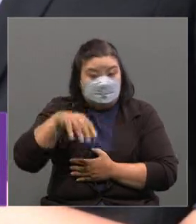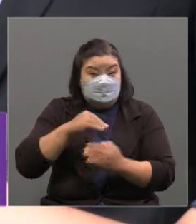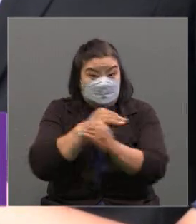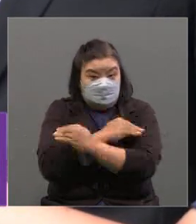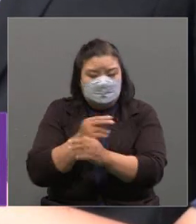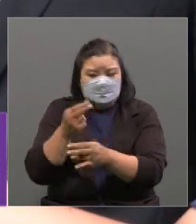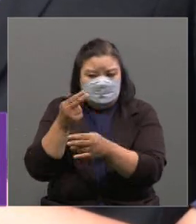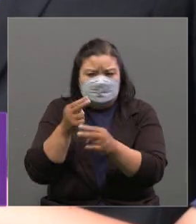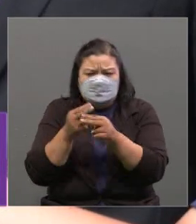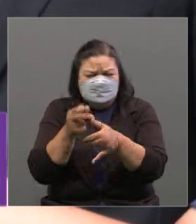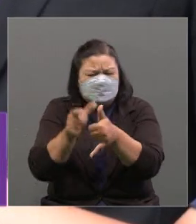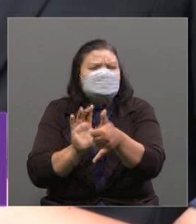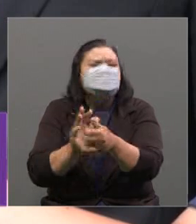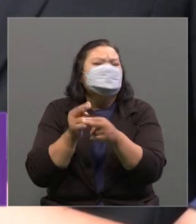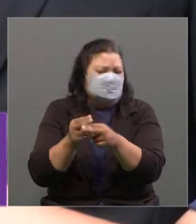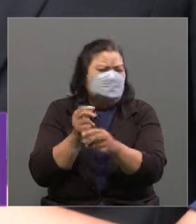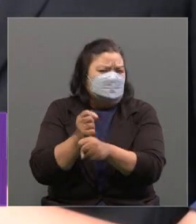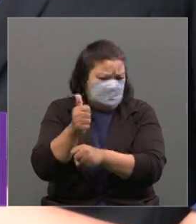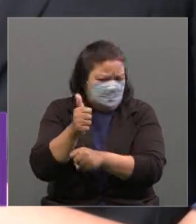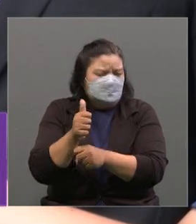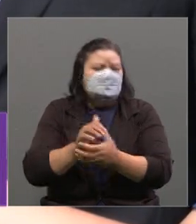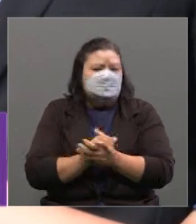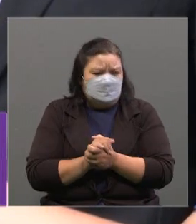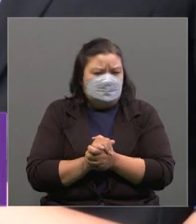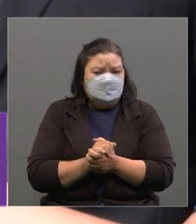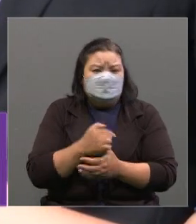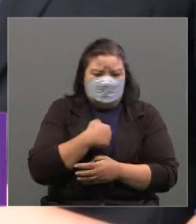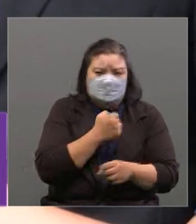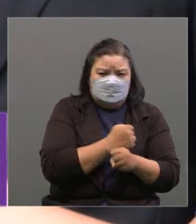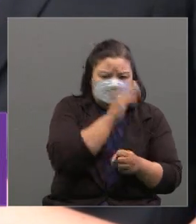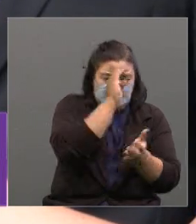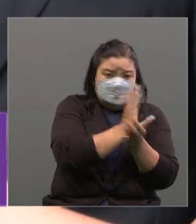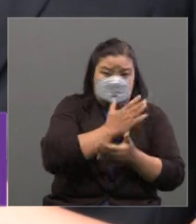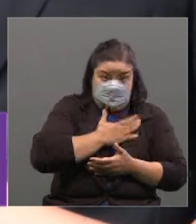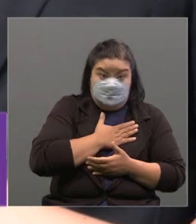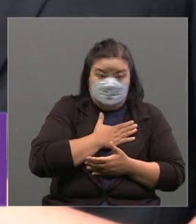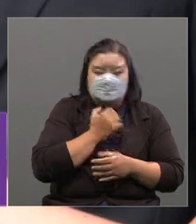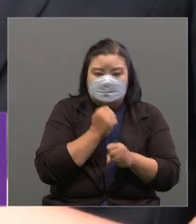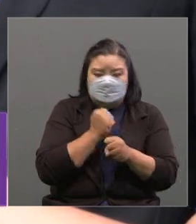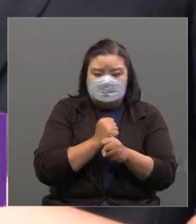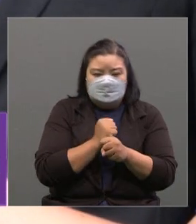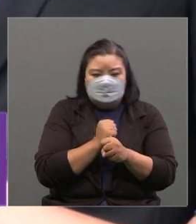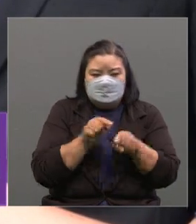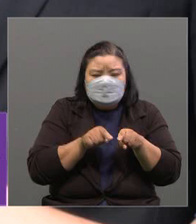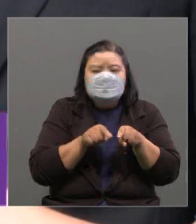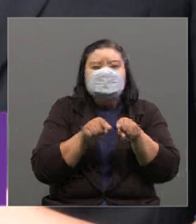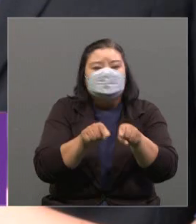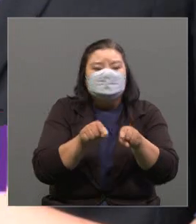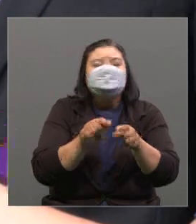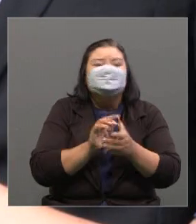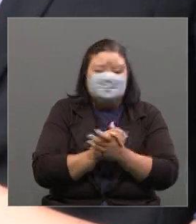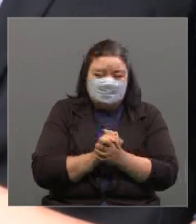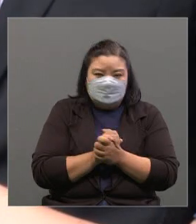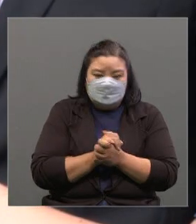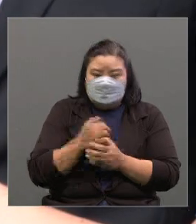นี่ยเขาลงได้เองอยู่แล้วเพราะฉะนั้นเนี่ยเราก็คู่ขนานกันไม่ซ้ำซ้อนนะครับตอนนี้ทางเจรตำรวจจะมุ่งไปทาง